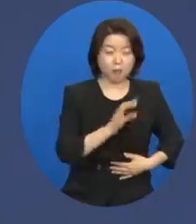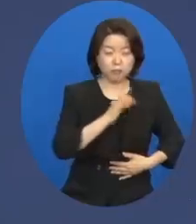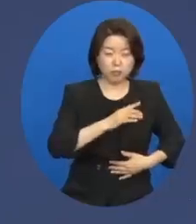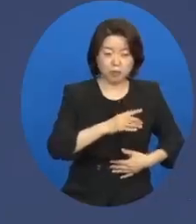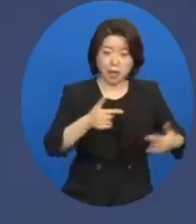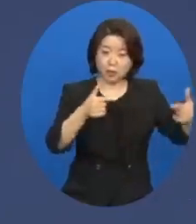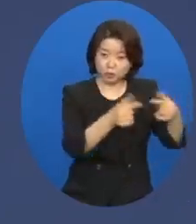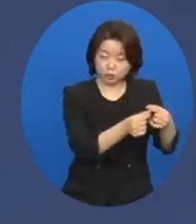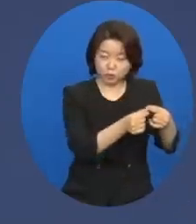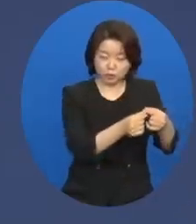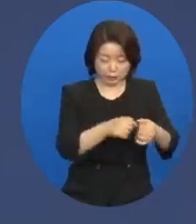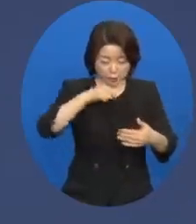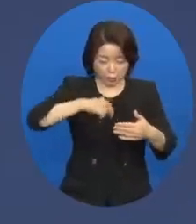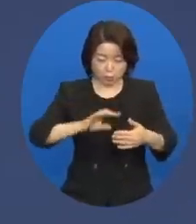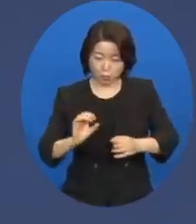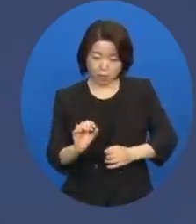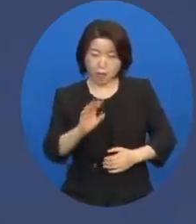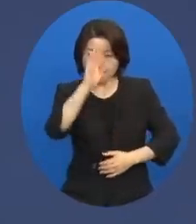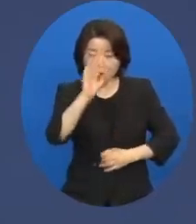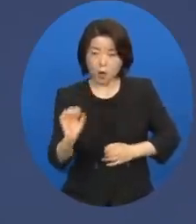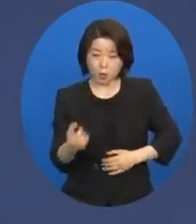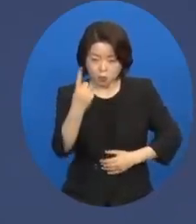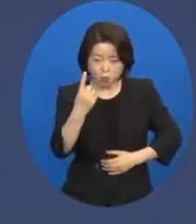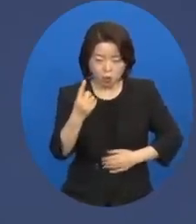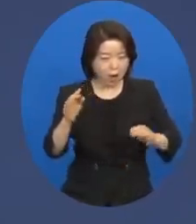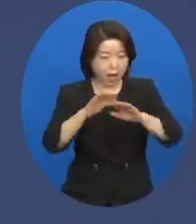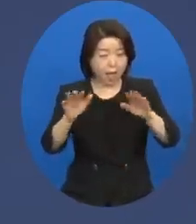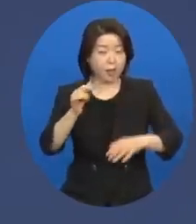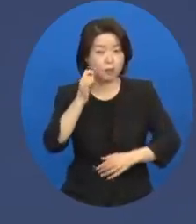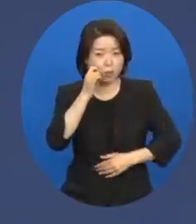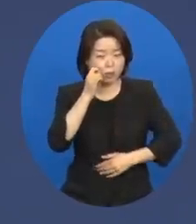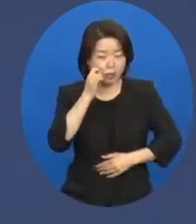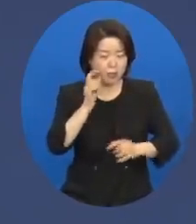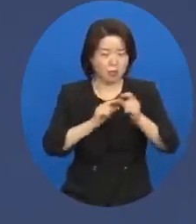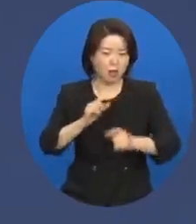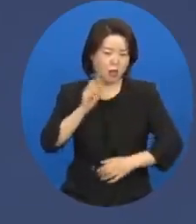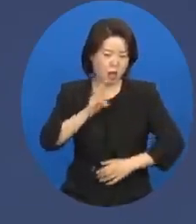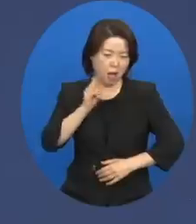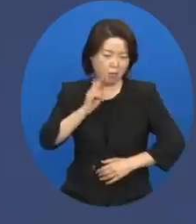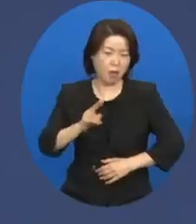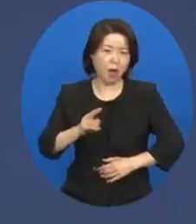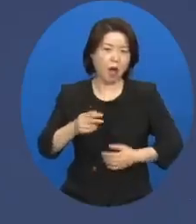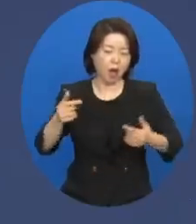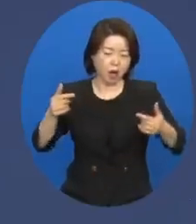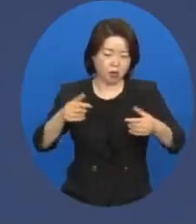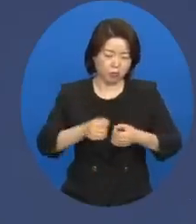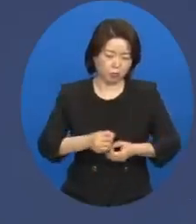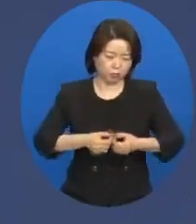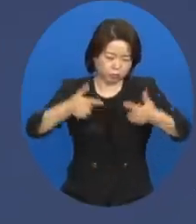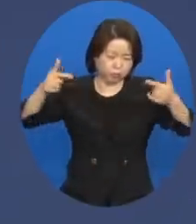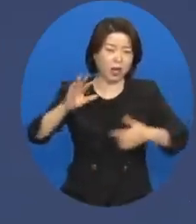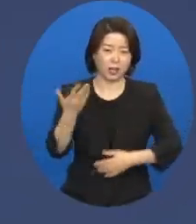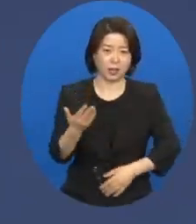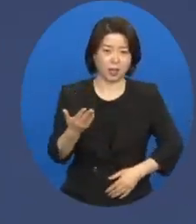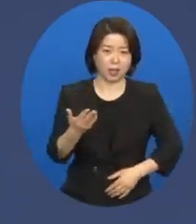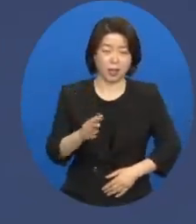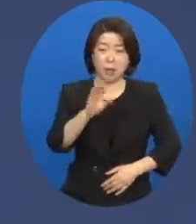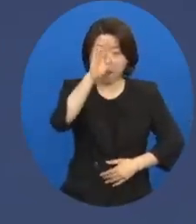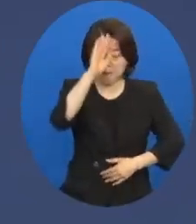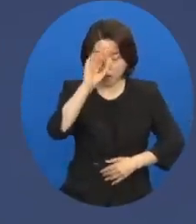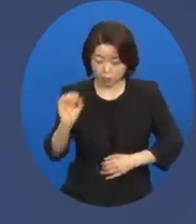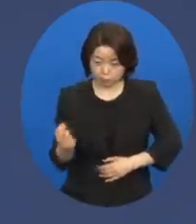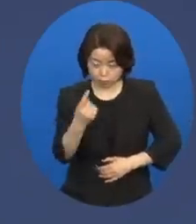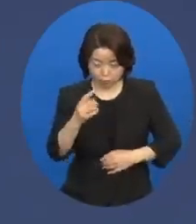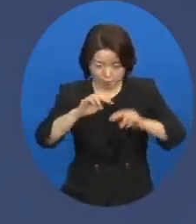고쳐가지고는 평생 못 벗어나요. 더 악화시키죠. 그래서 진짜 중요한 건 병의 원인을 찾아서 그 근원을